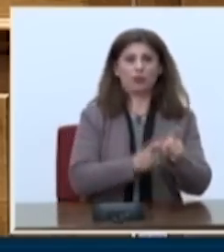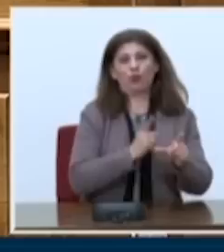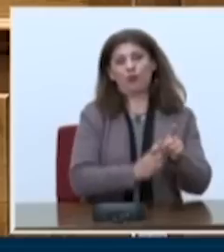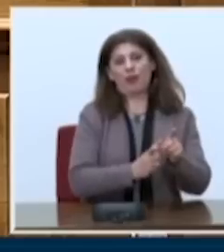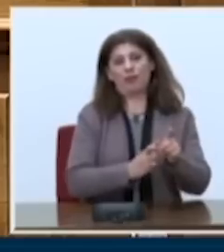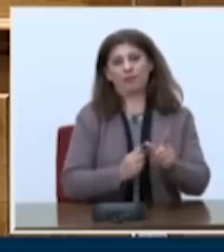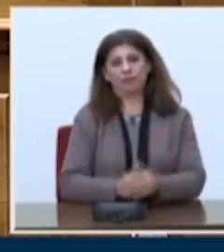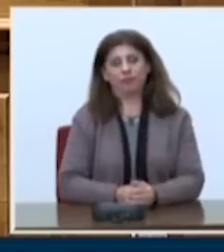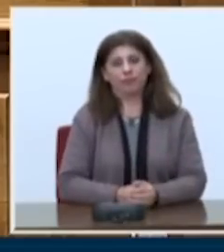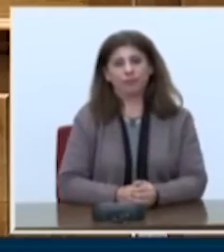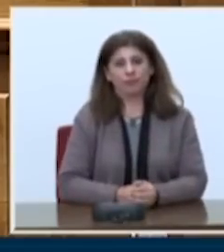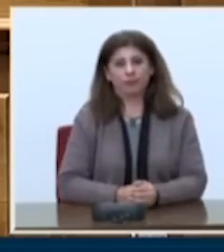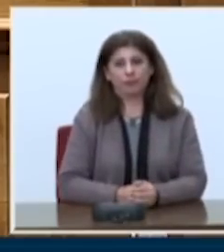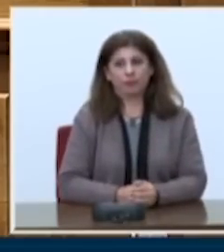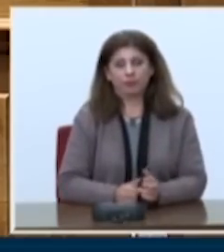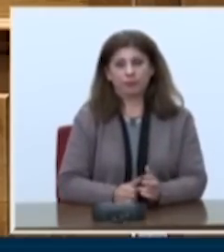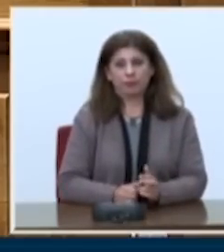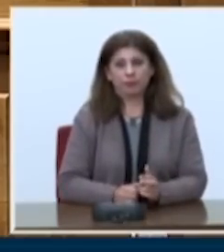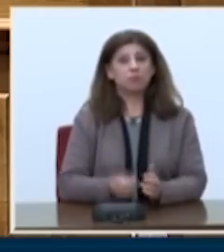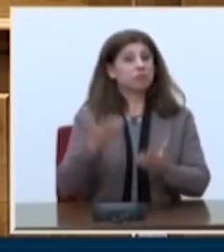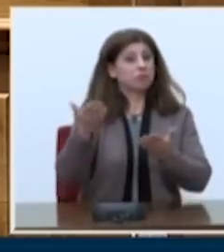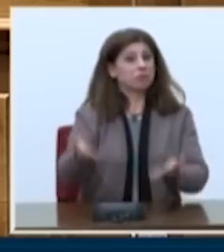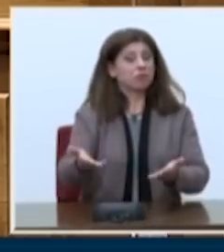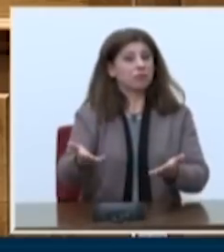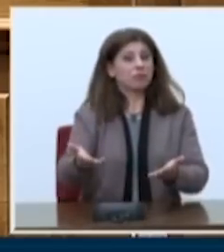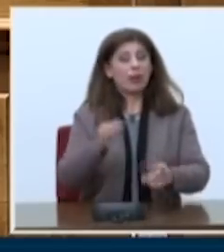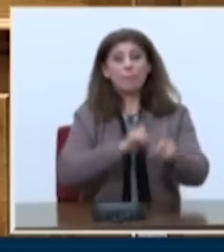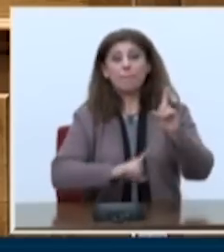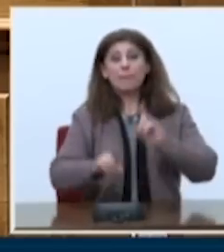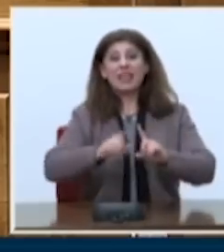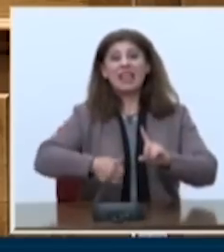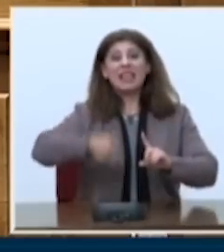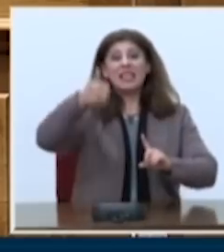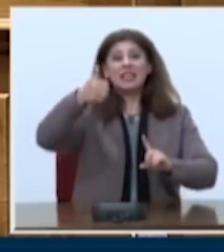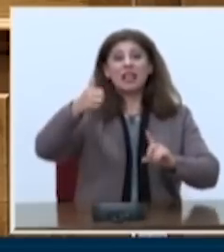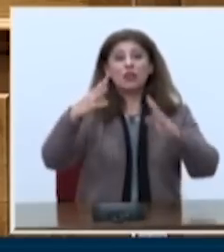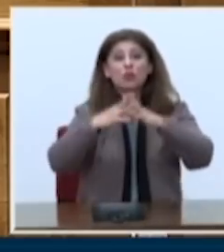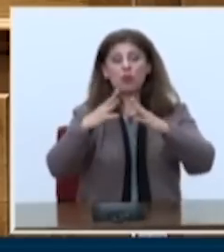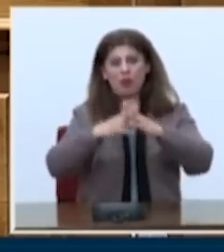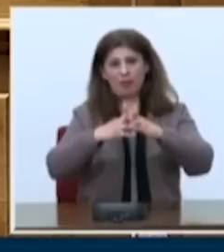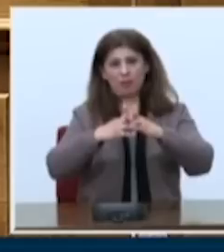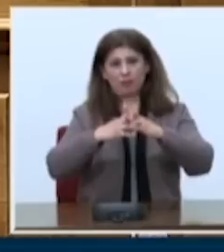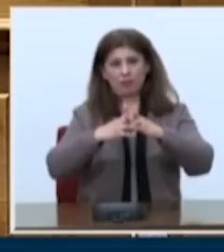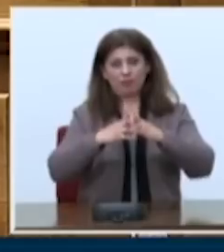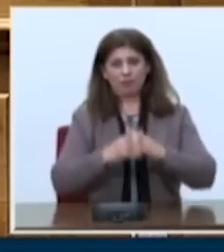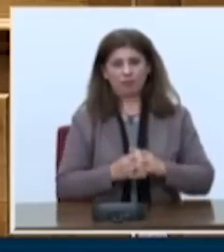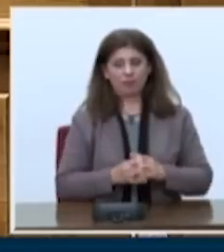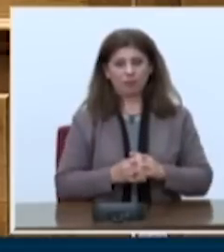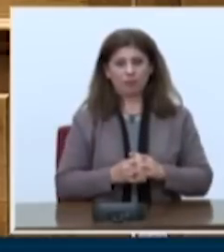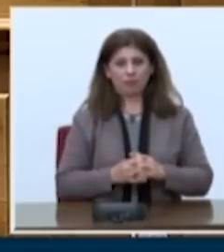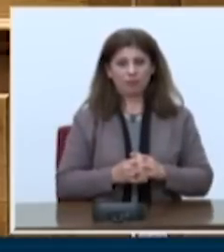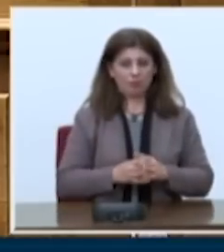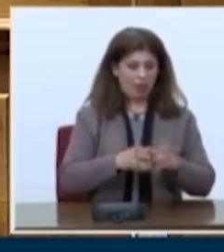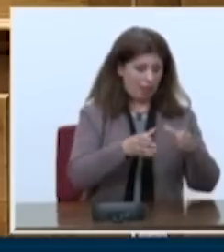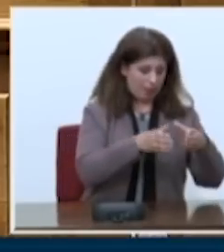Ελλάδας. Είδου λοιπόν ποιοι είναι οι νικητές του πολέμου. Τμήματα του κεφαλαίου από τη μια και από την